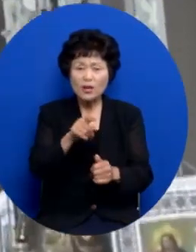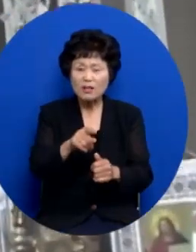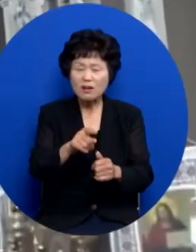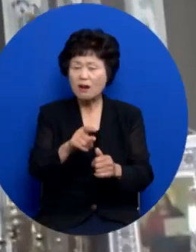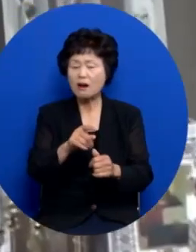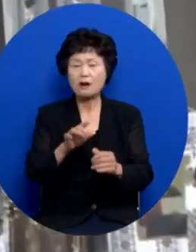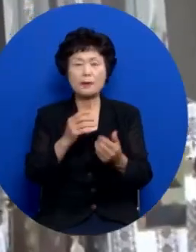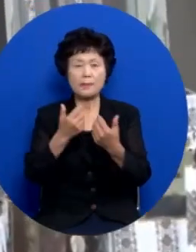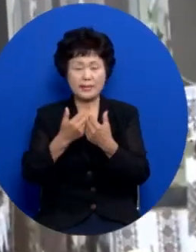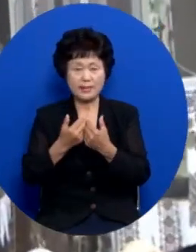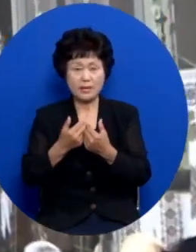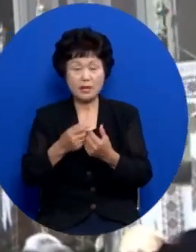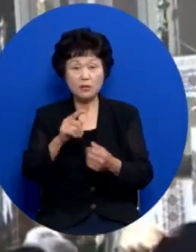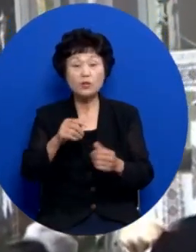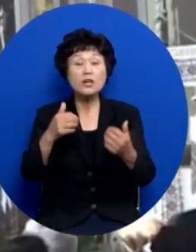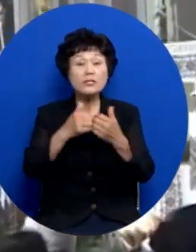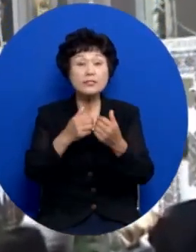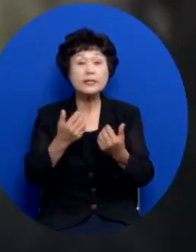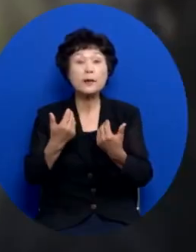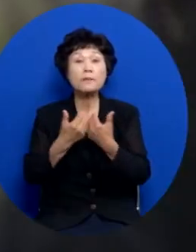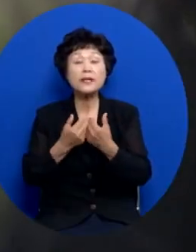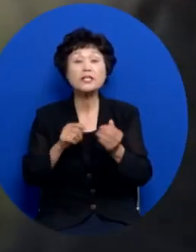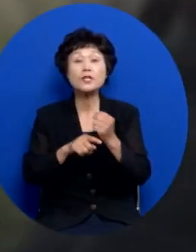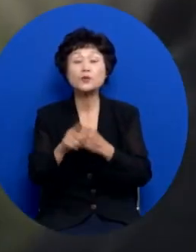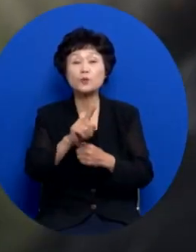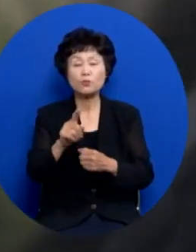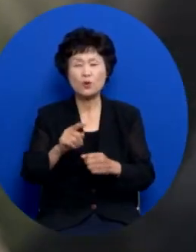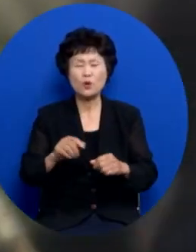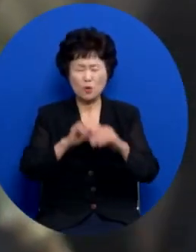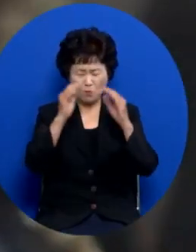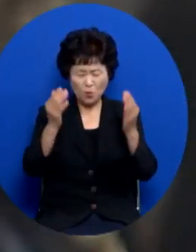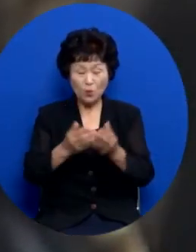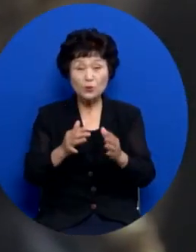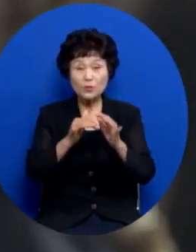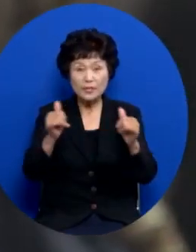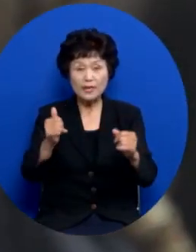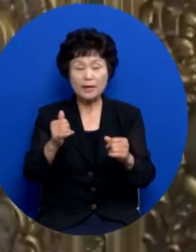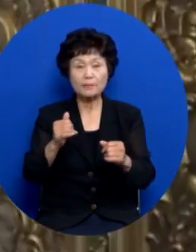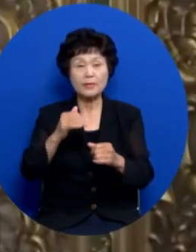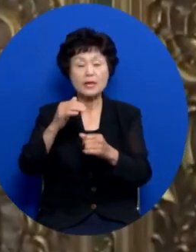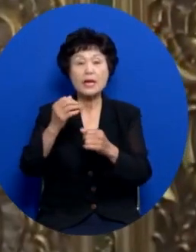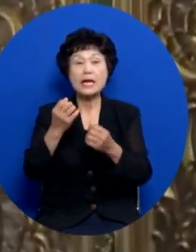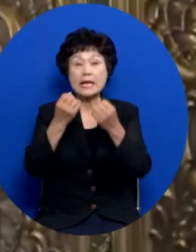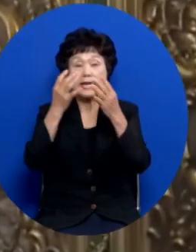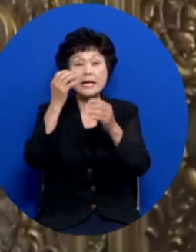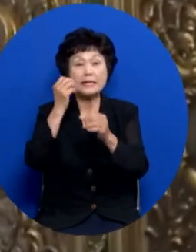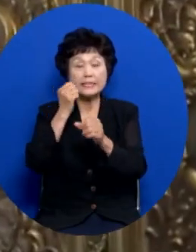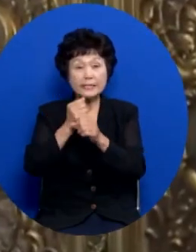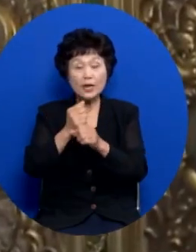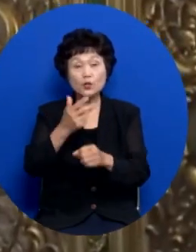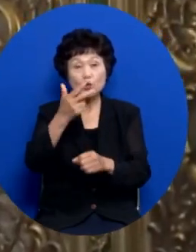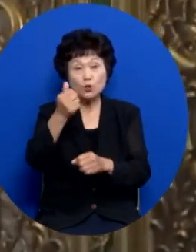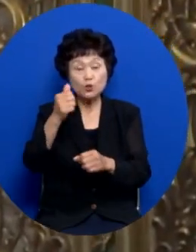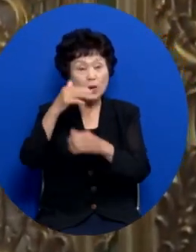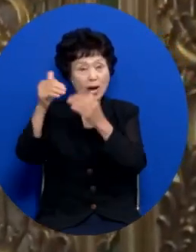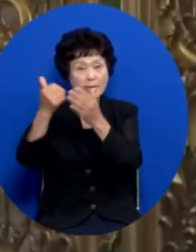전쟁에 반대하는 이유에 대해서는 우리 모두가 창조주의 형상을 따라 만들어진 피조물이기 때문이라고